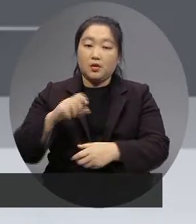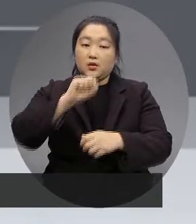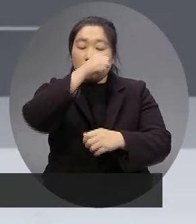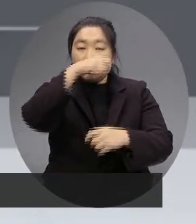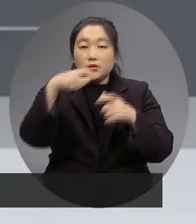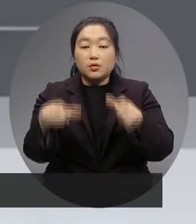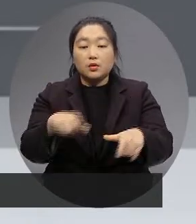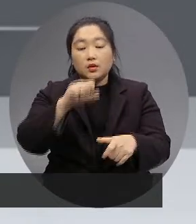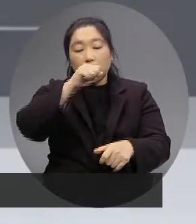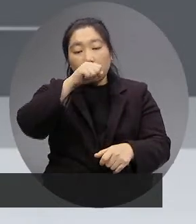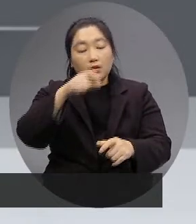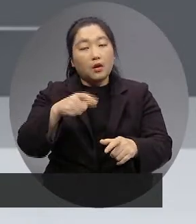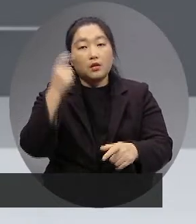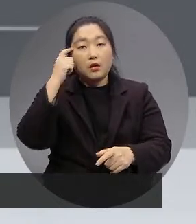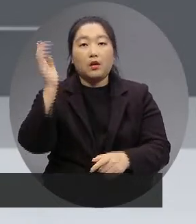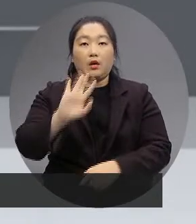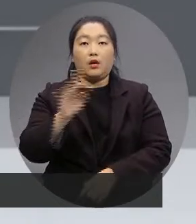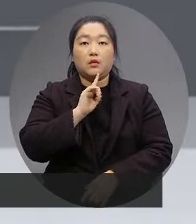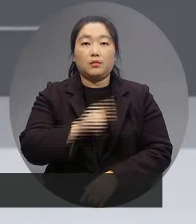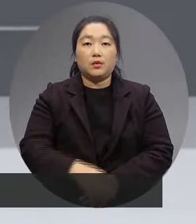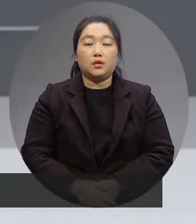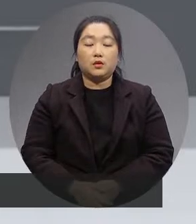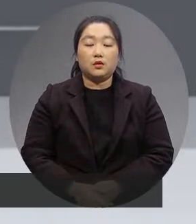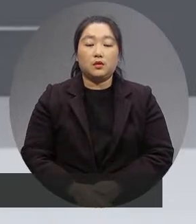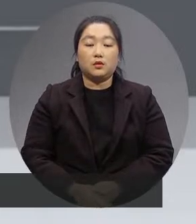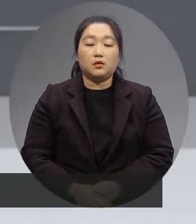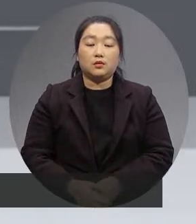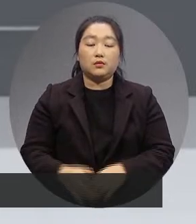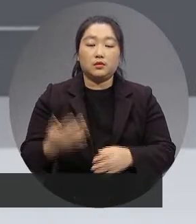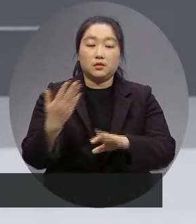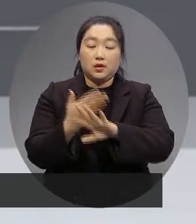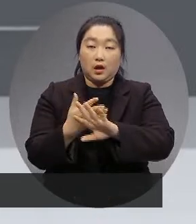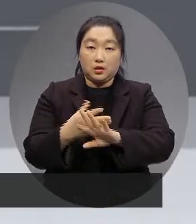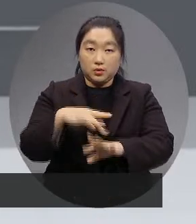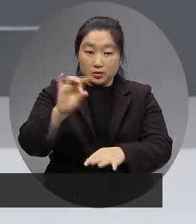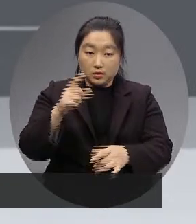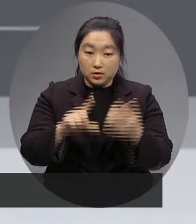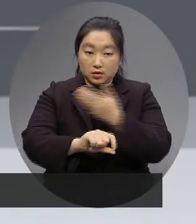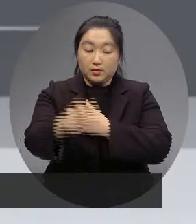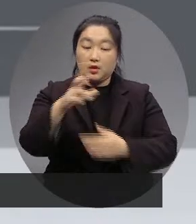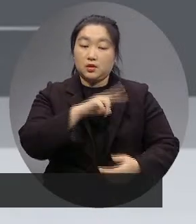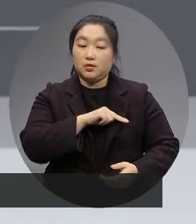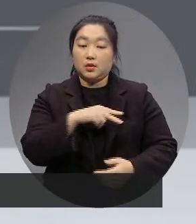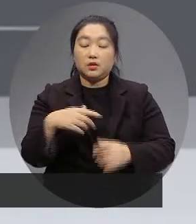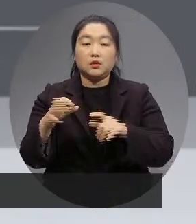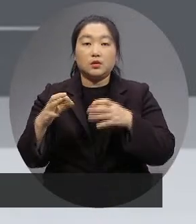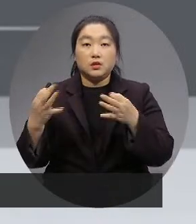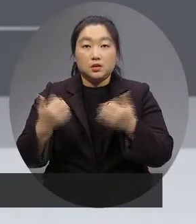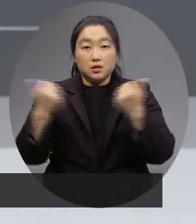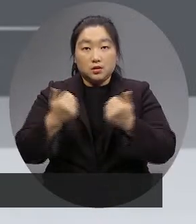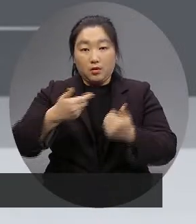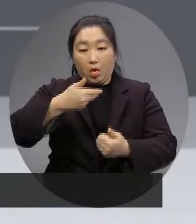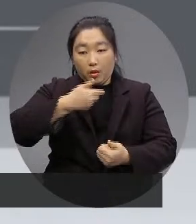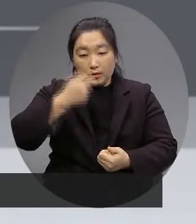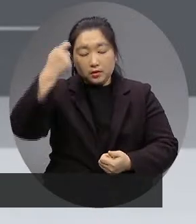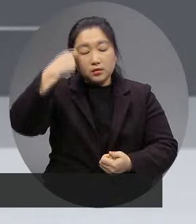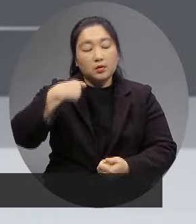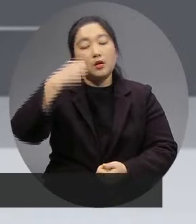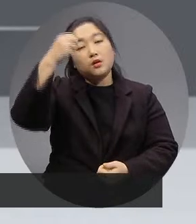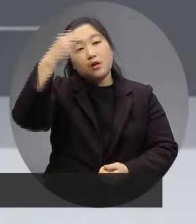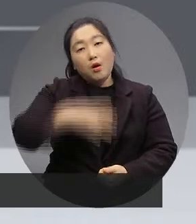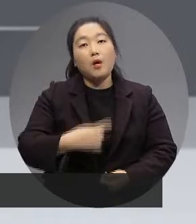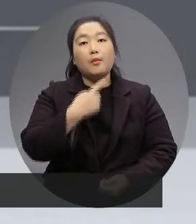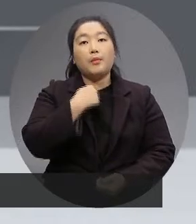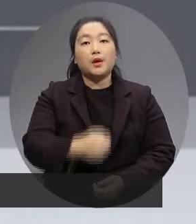전혀 배려하지 않는다고 말했습니다. 다른 초선 지방의원은 김 지사가 의회를 무시한다는 느낌을 여러 번 받고